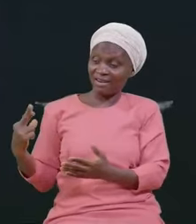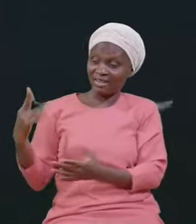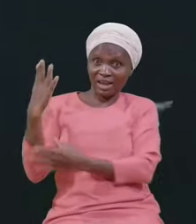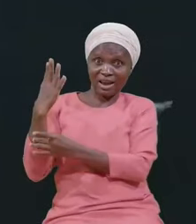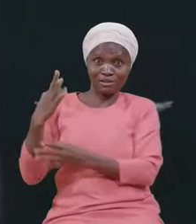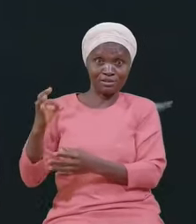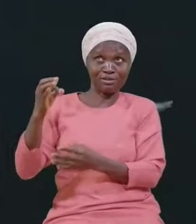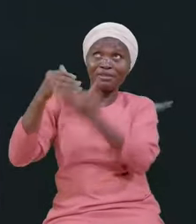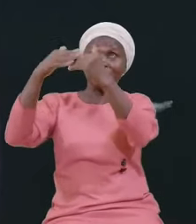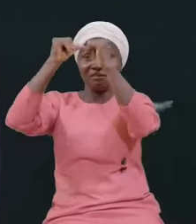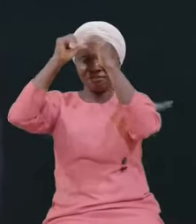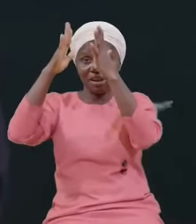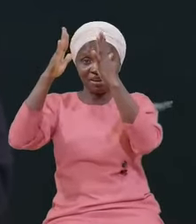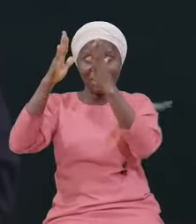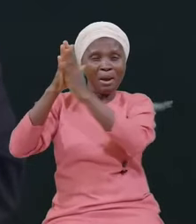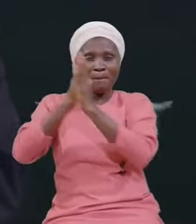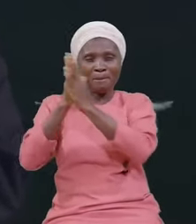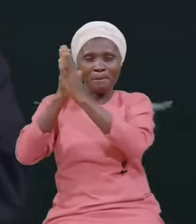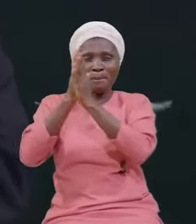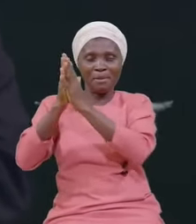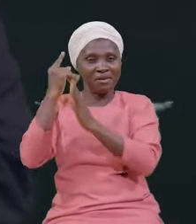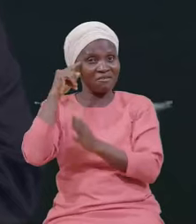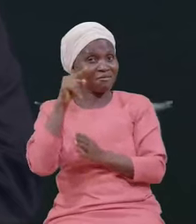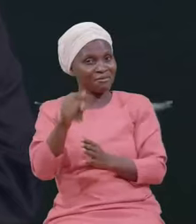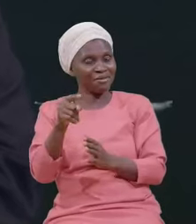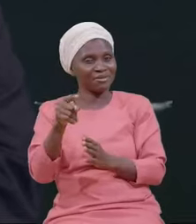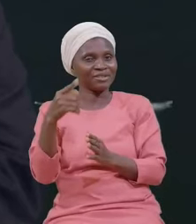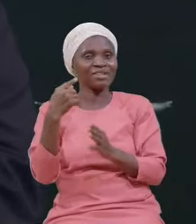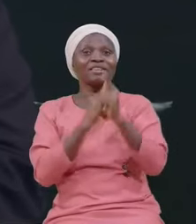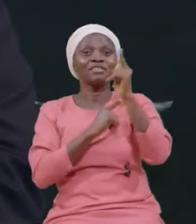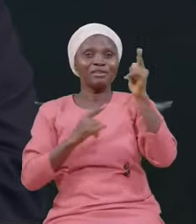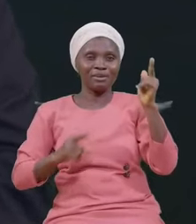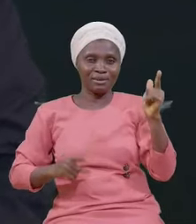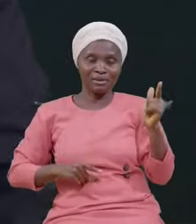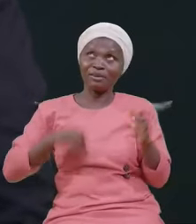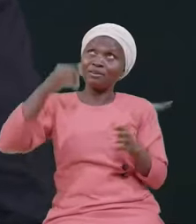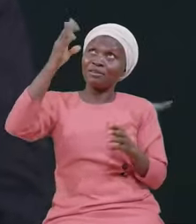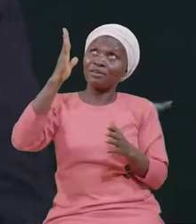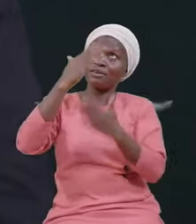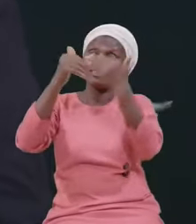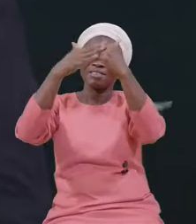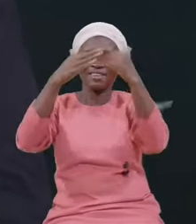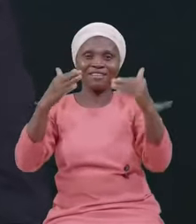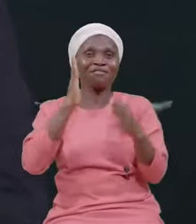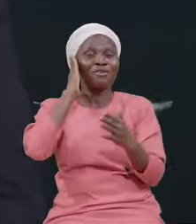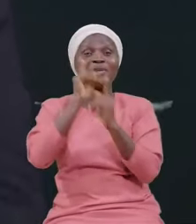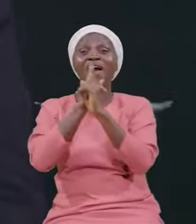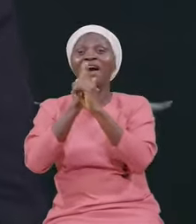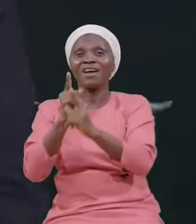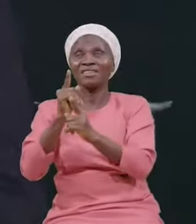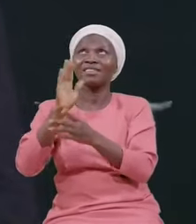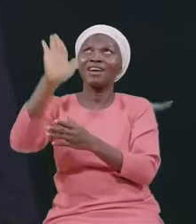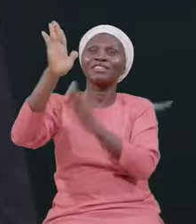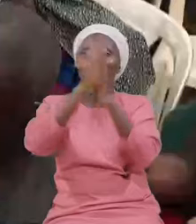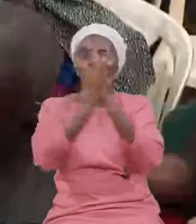du Père, intercédant pour toi, le Seigneur, le Dieu du ciel, va exaucer